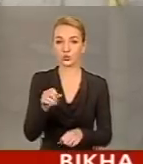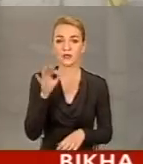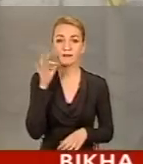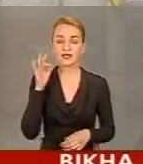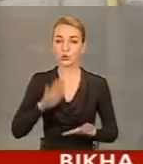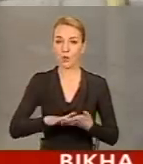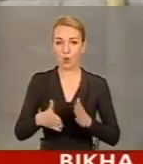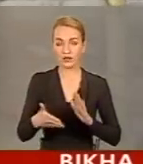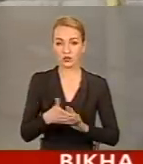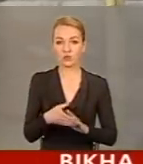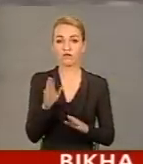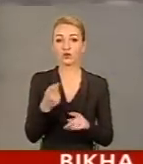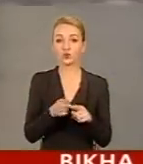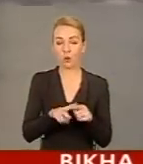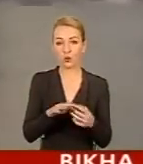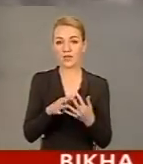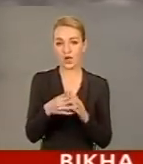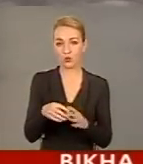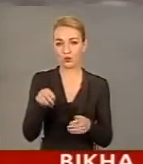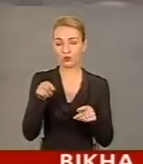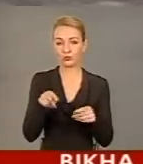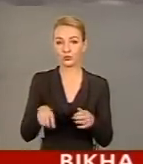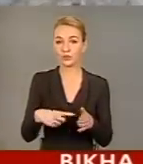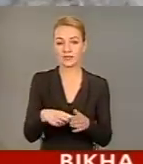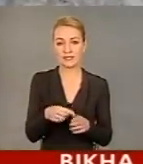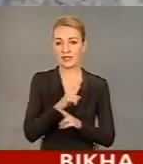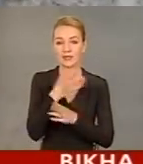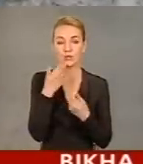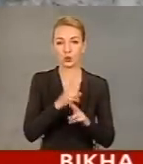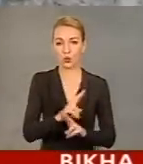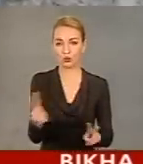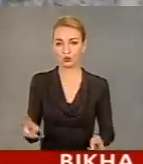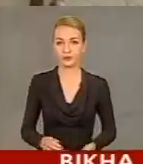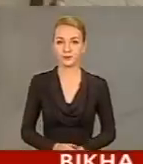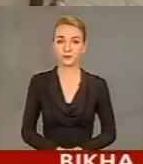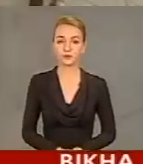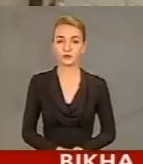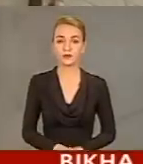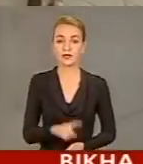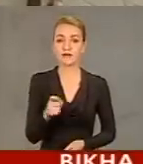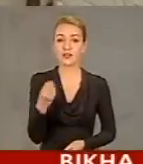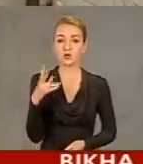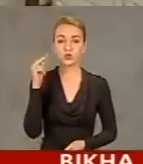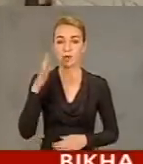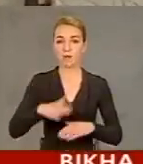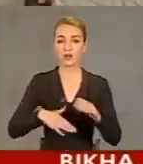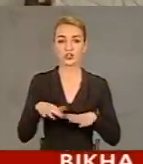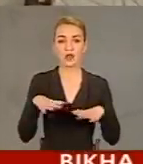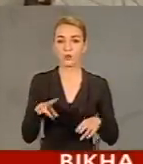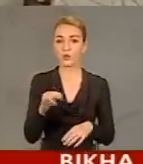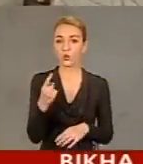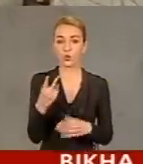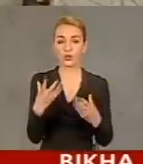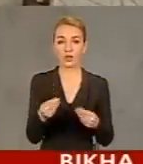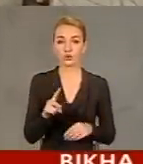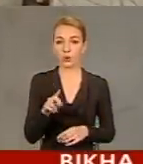мінські домовленості, у цьому населеному пункті насправді нікому. С 15 числа практически не было ни одного